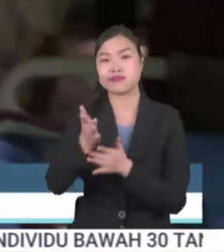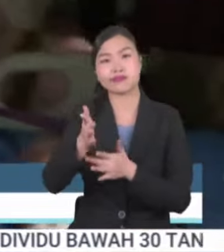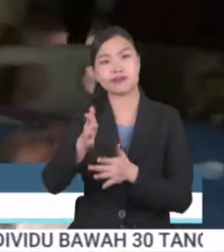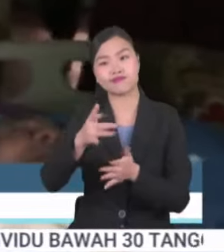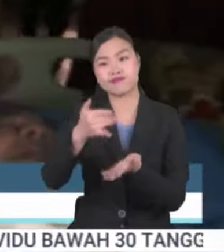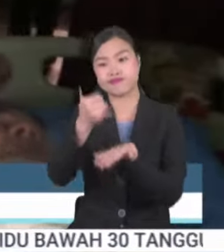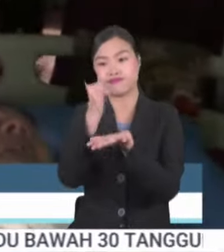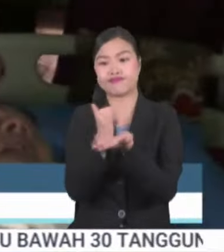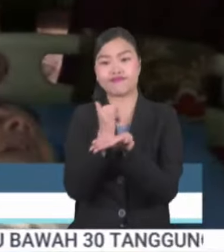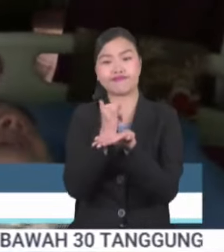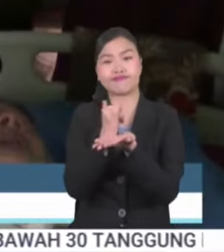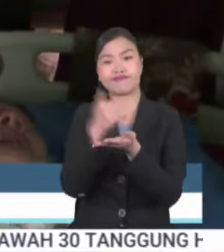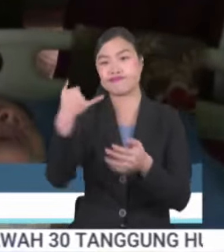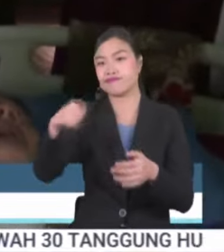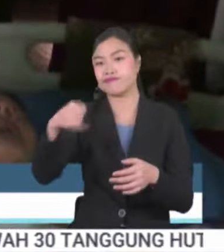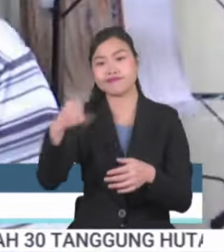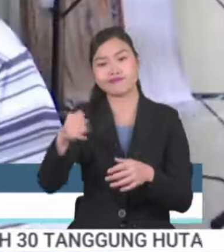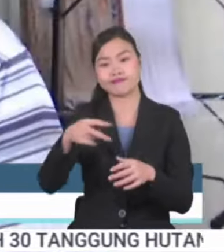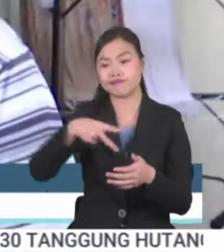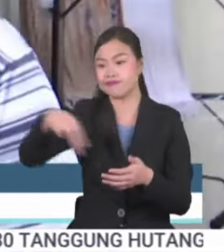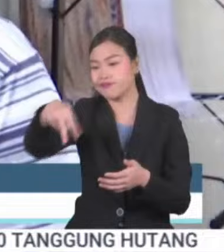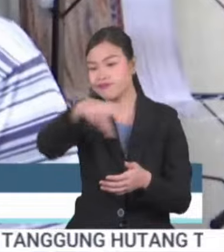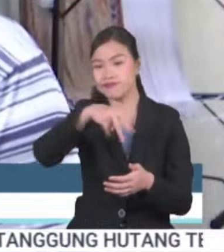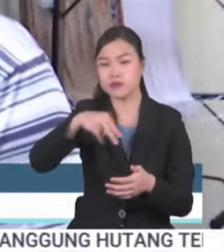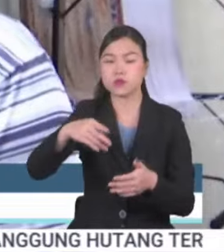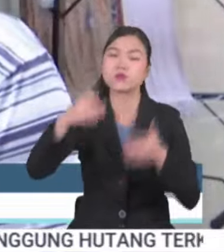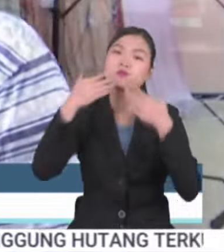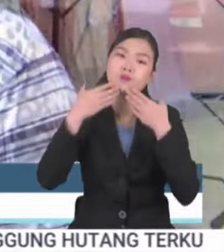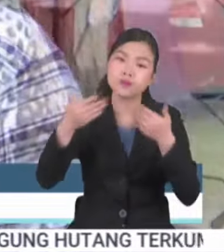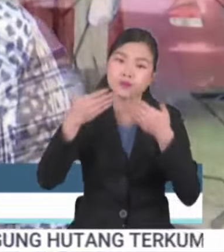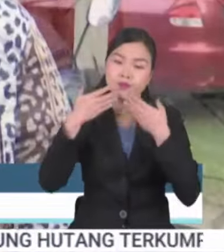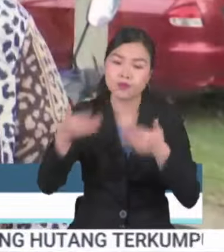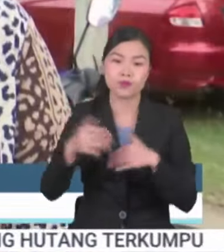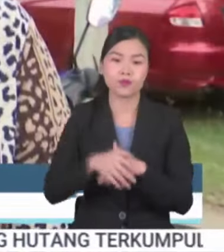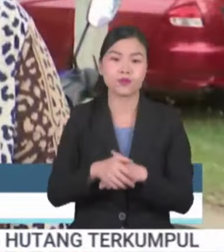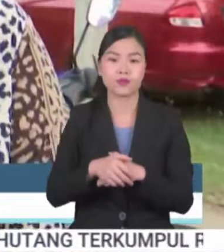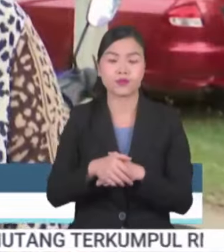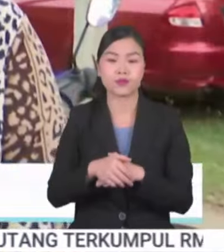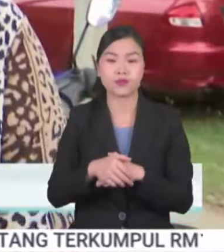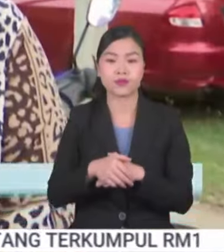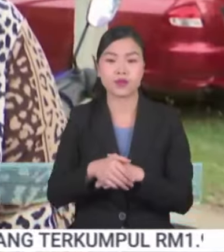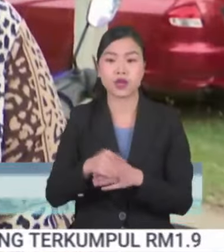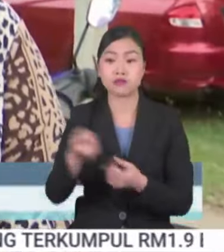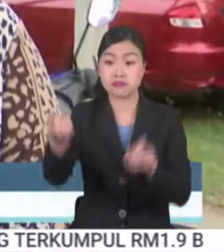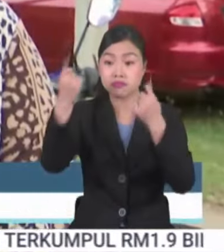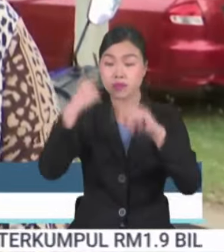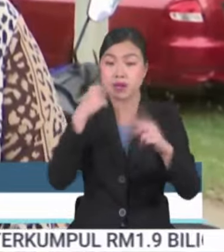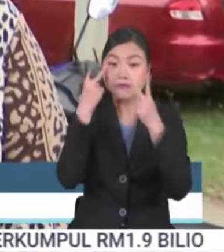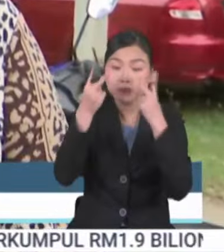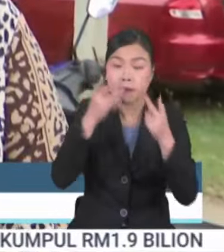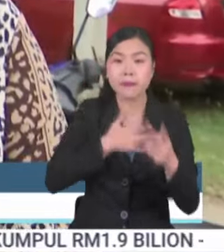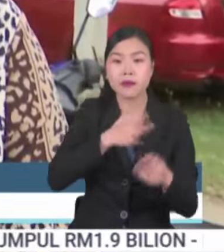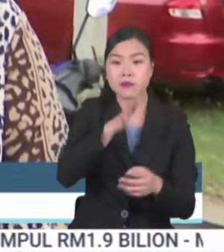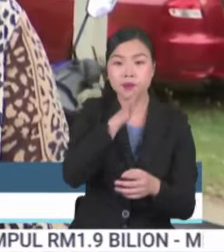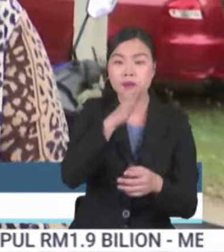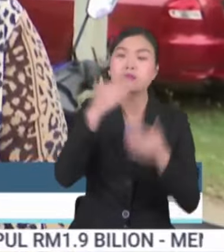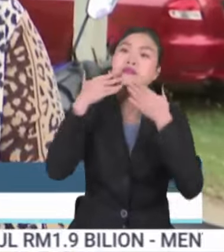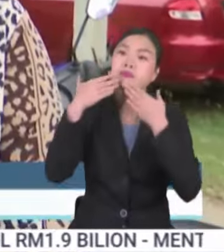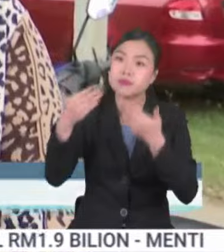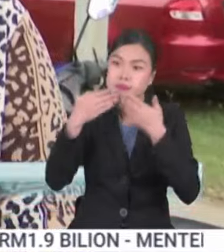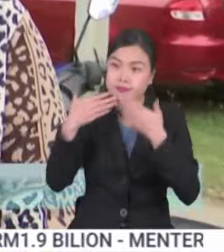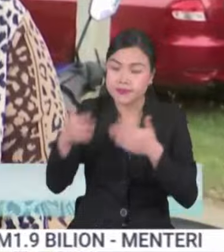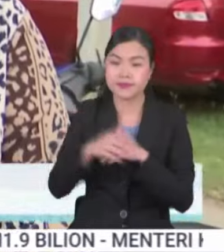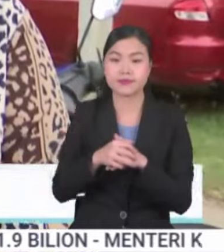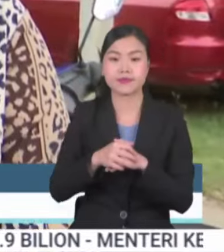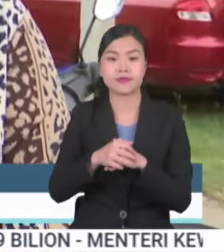terlantar. Dapat ringan kabumbal kata. So, terima kasih lah kan. Datang ziarah, mak saya bertanahi ziarah kasih lah bagi